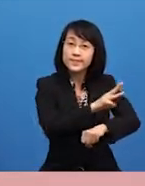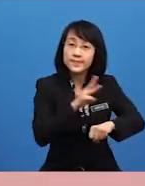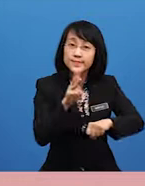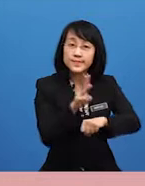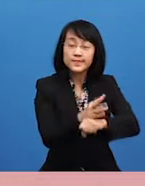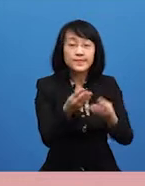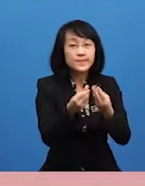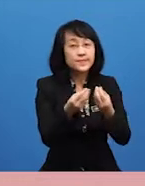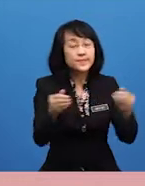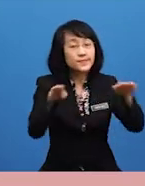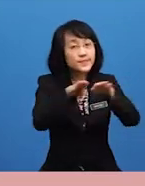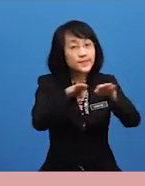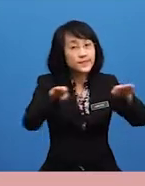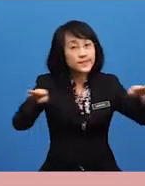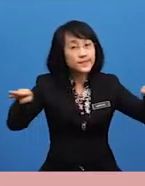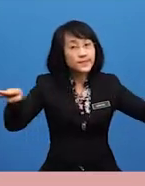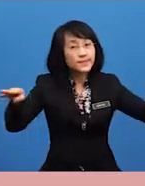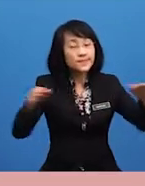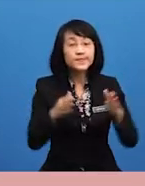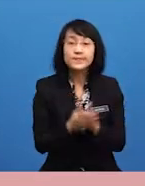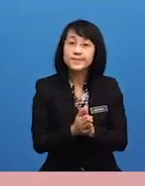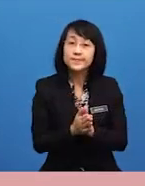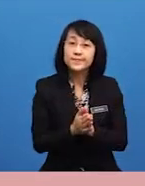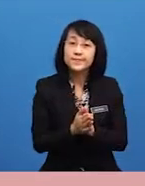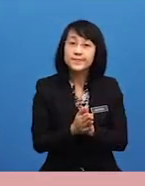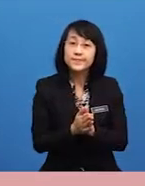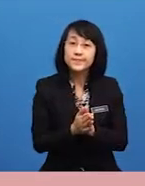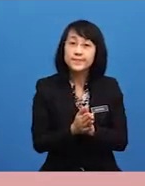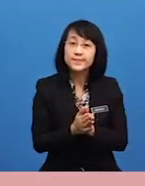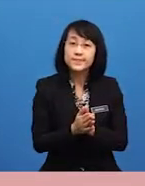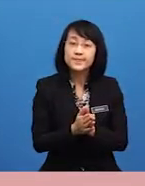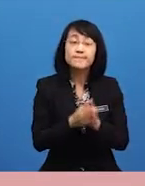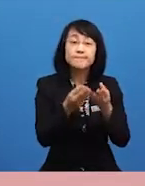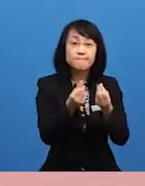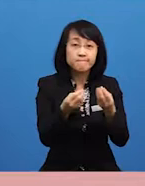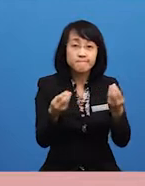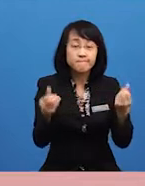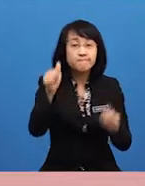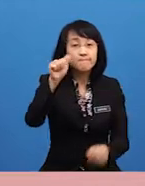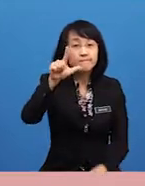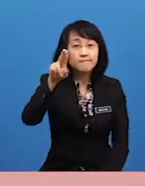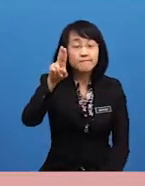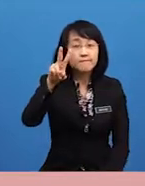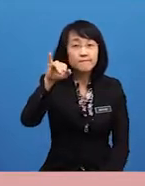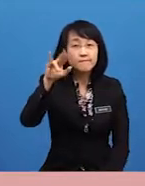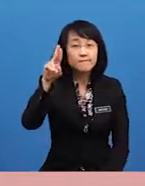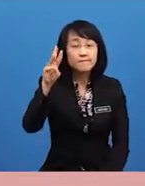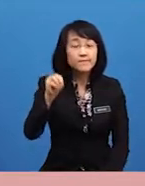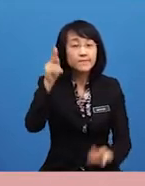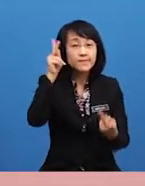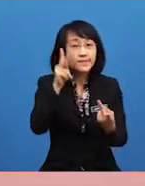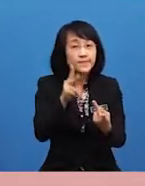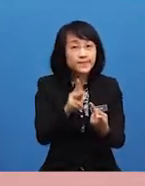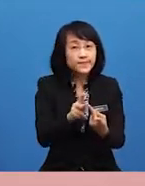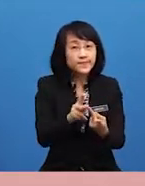tanah pamah yang rata terdiri daripada jenis aluvium dan sesuai